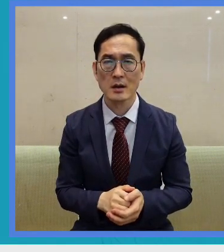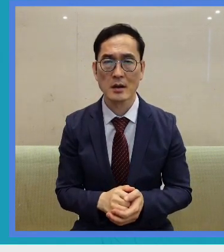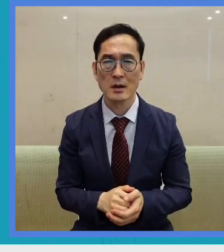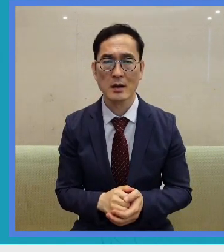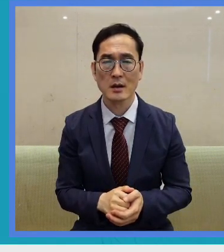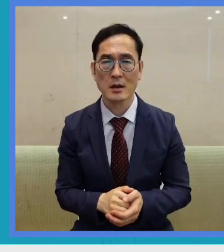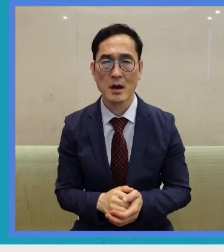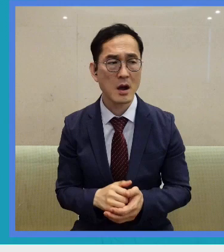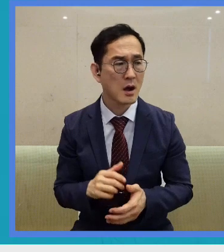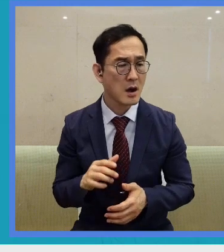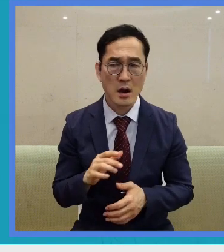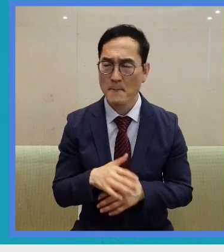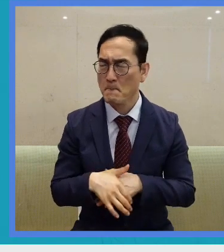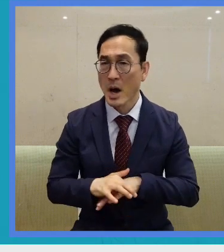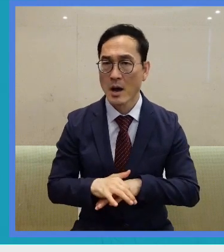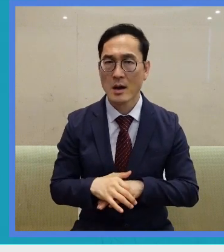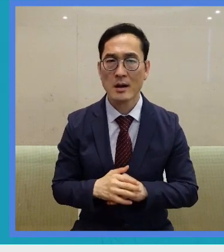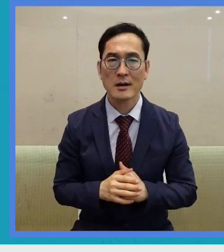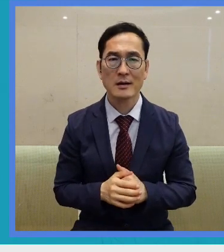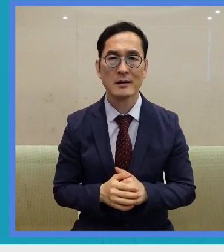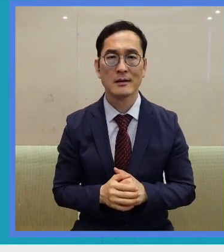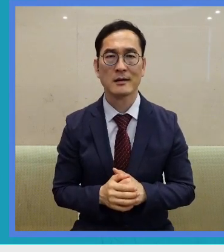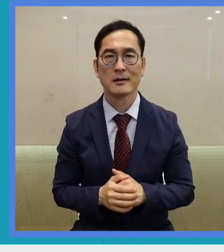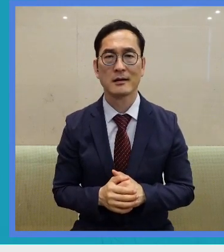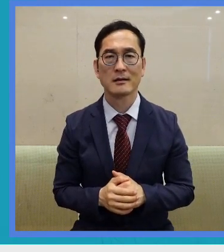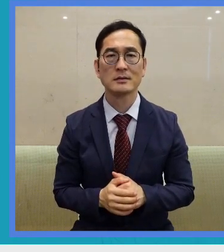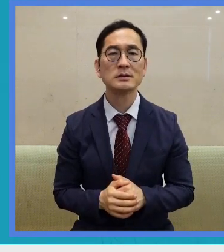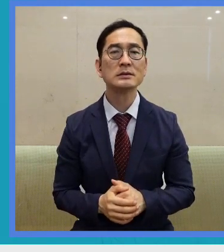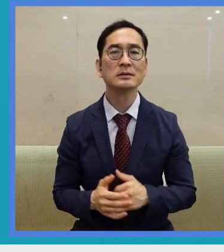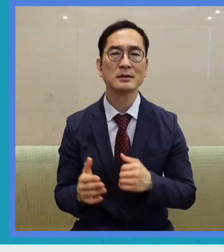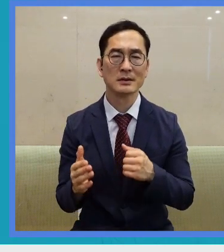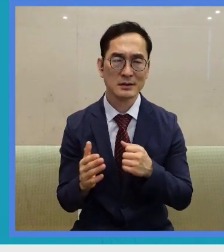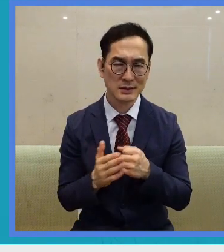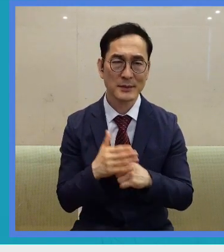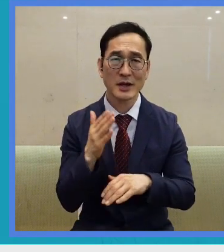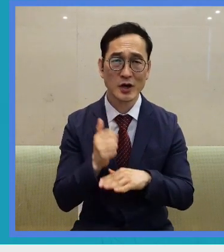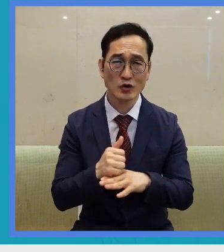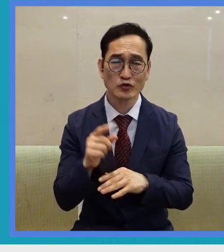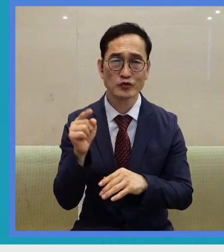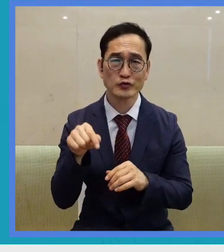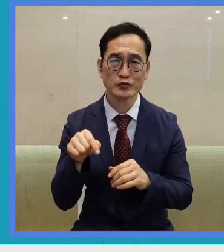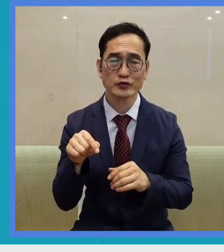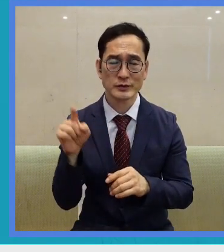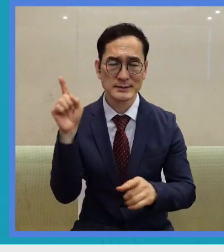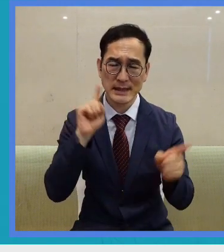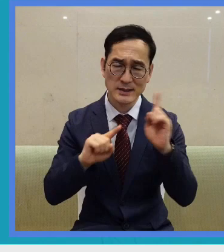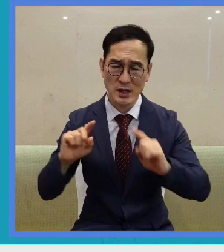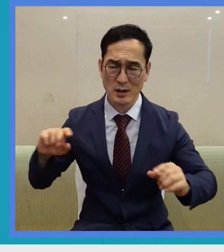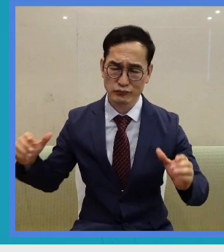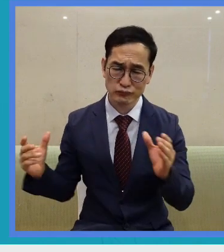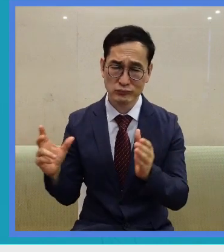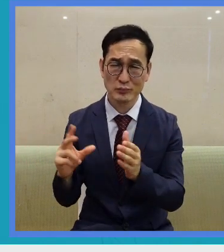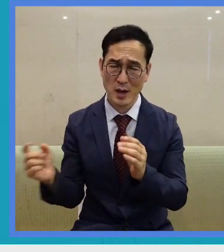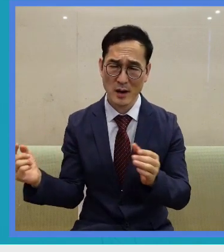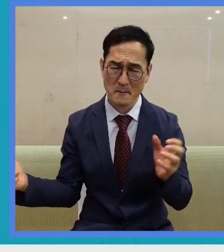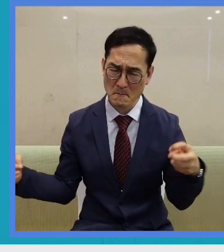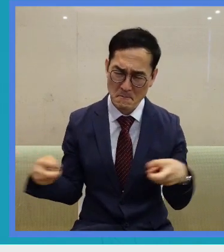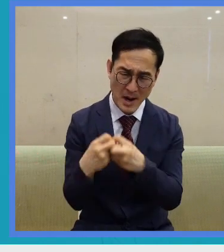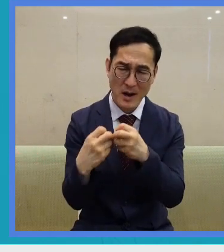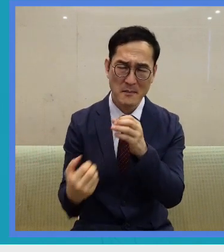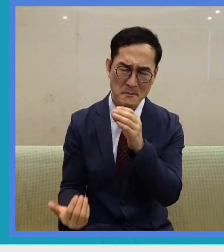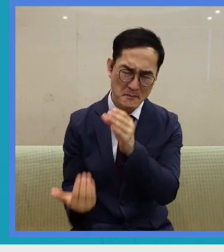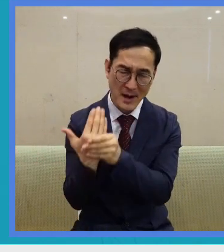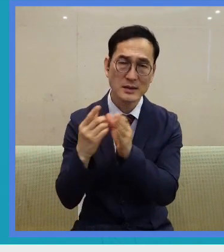발전할 수가 있고요. PTSD, 즉 외상 후 스트레스 증후군이 30%라고 하는 건 굉장히 높은 수치입니다. 그런데 이제 아이들이